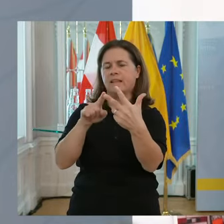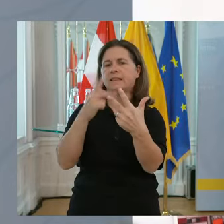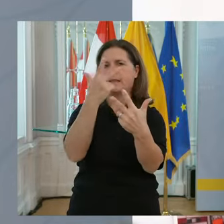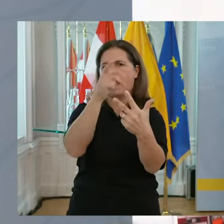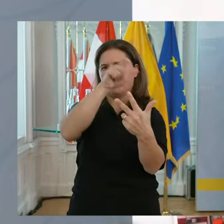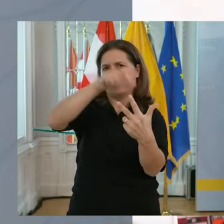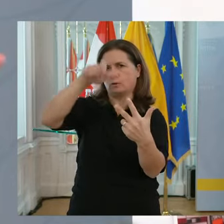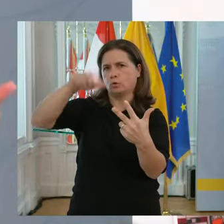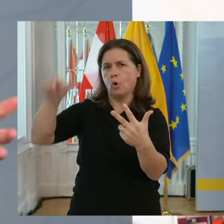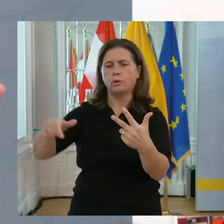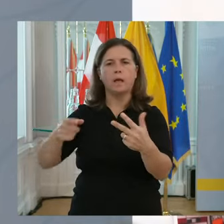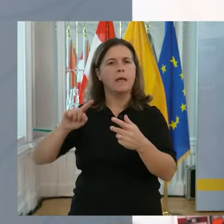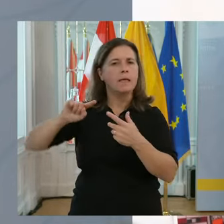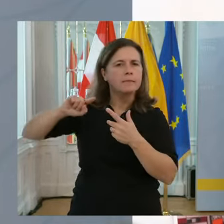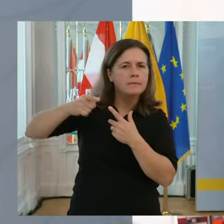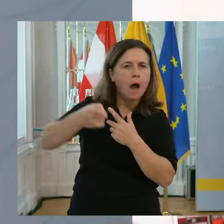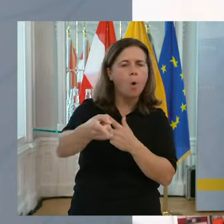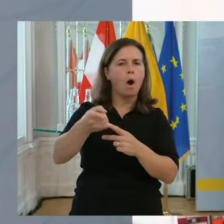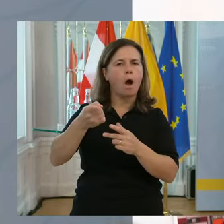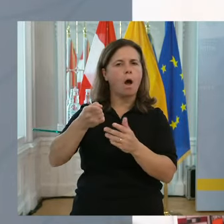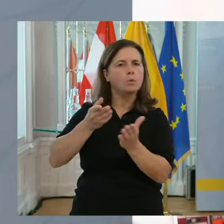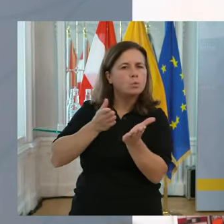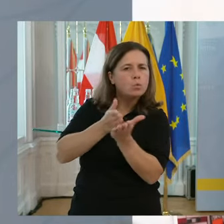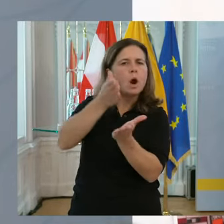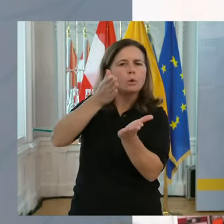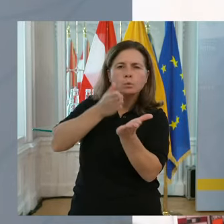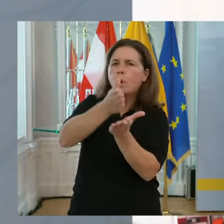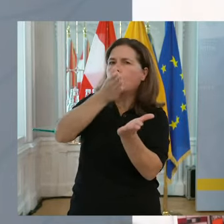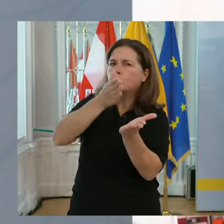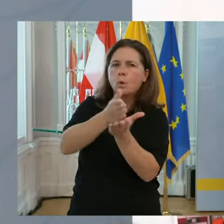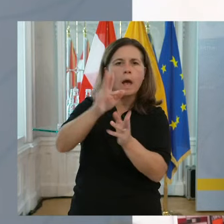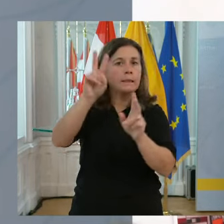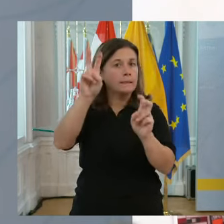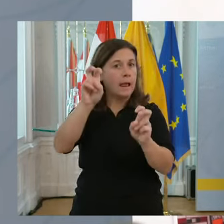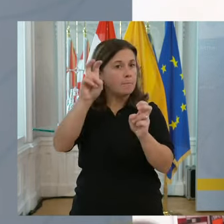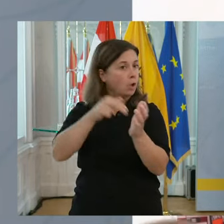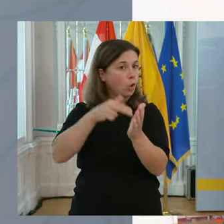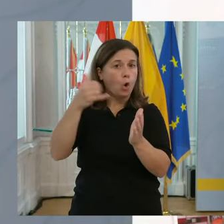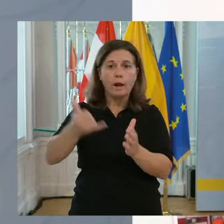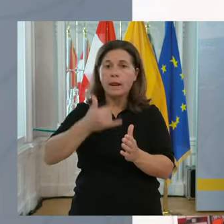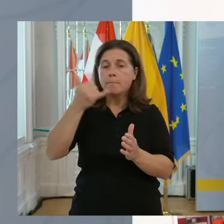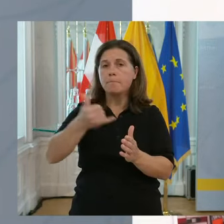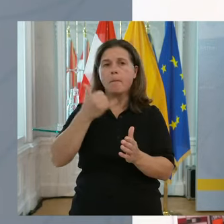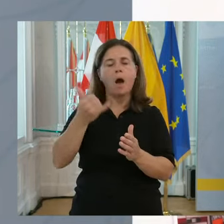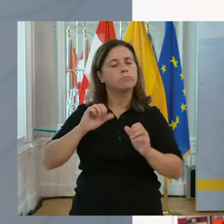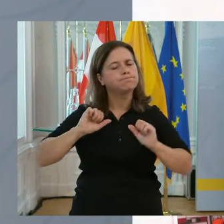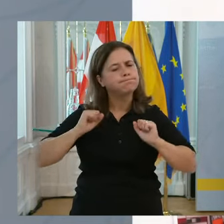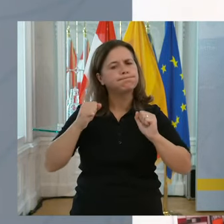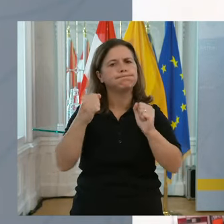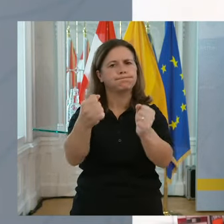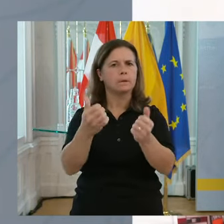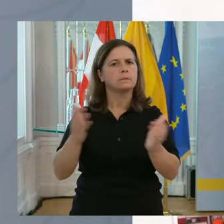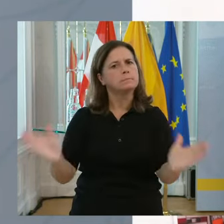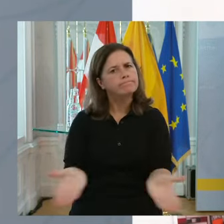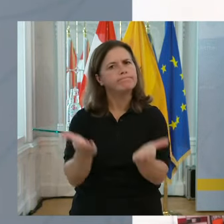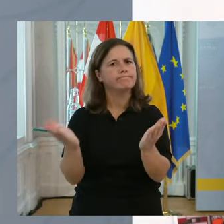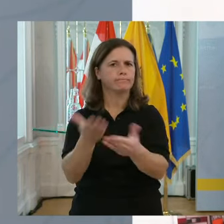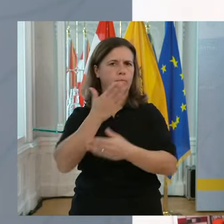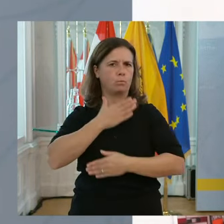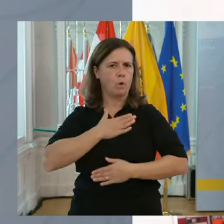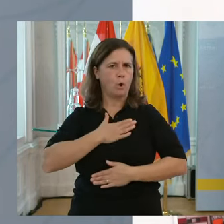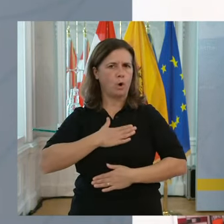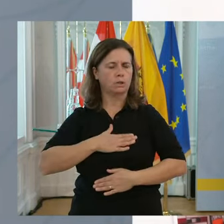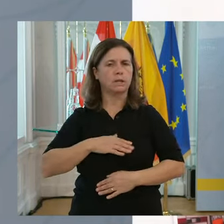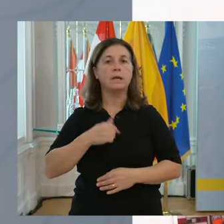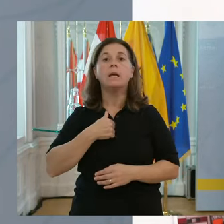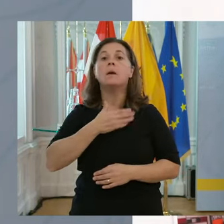sehr dauerhaft sind und dieses Thema nach wie vor wirklich sehr engagiert nach vorne treiben. Und ich